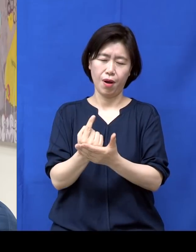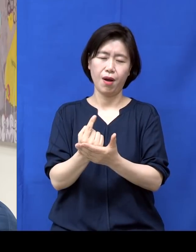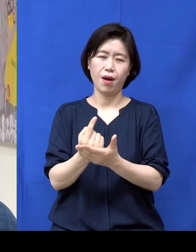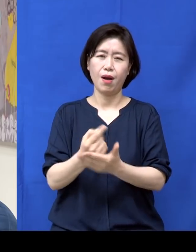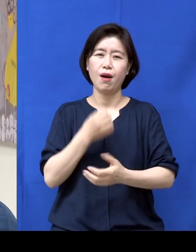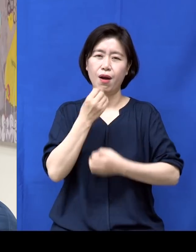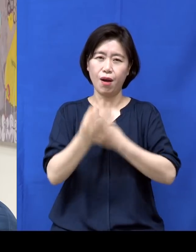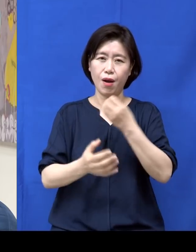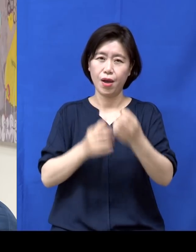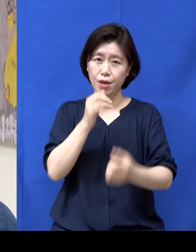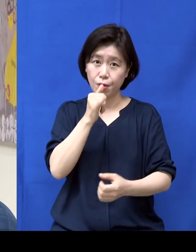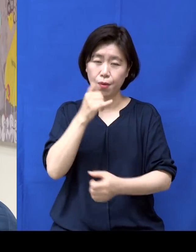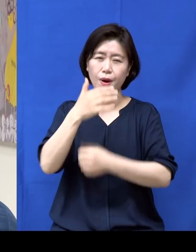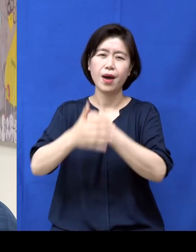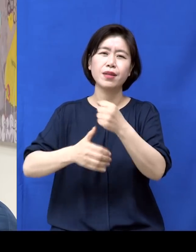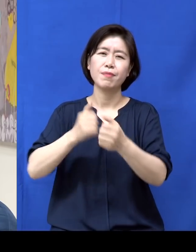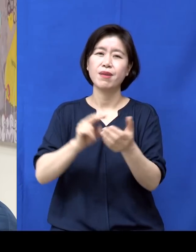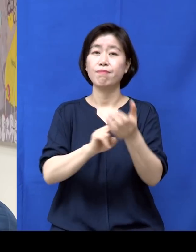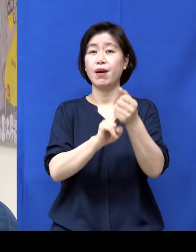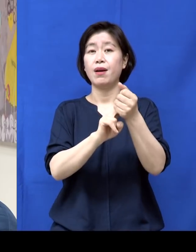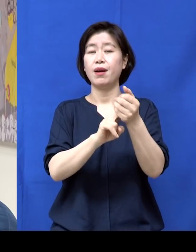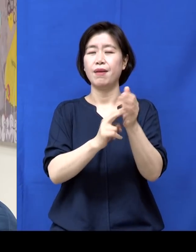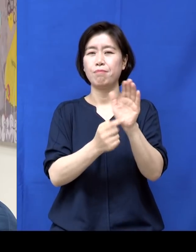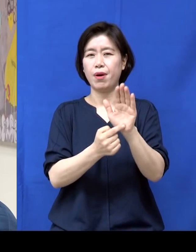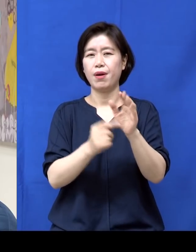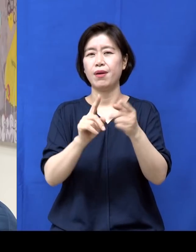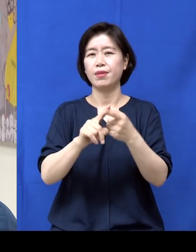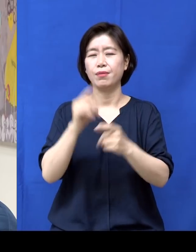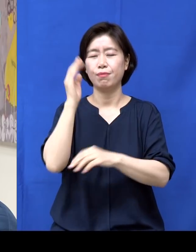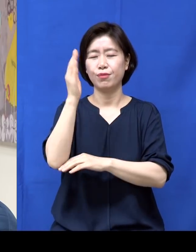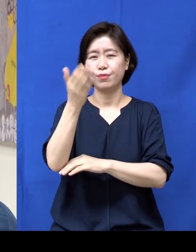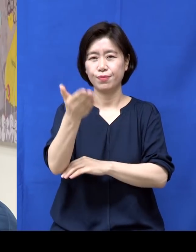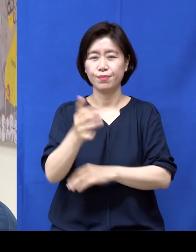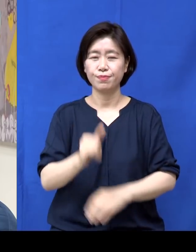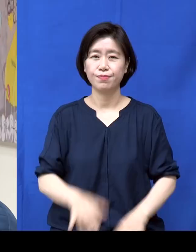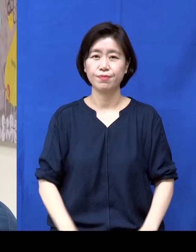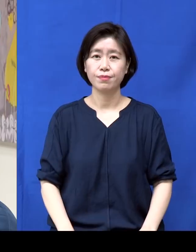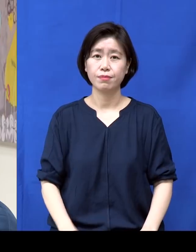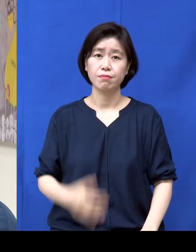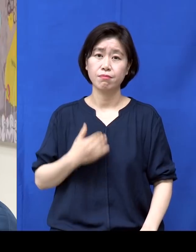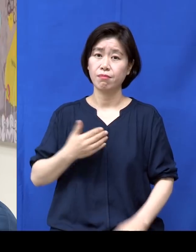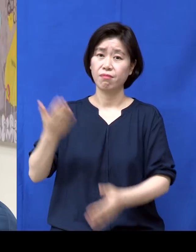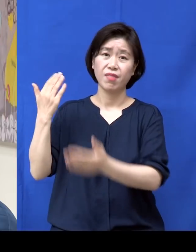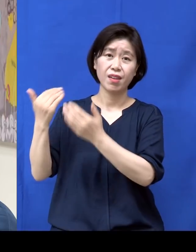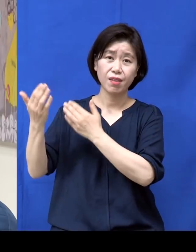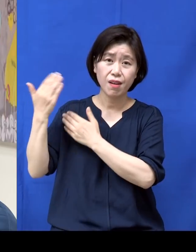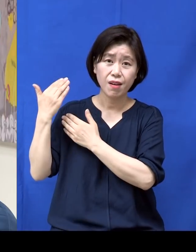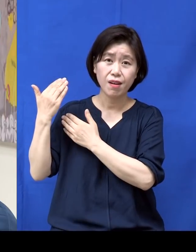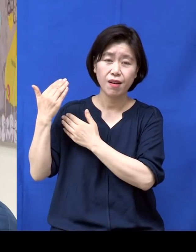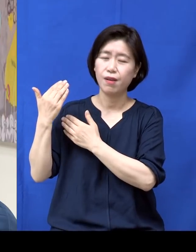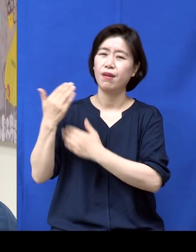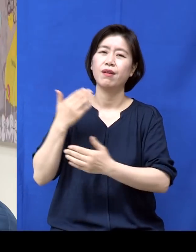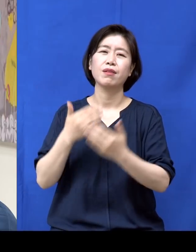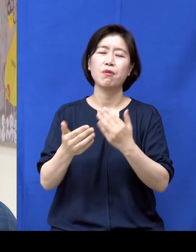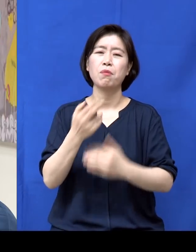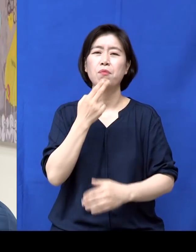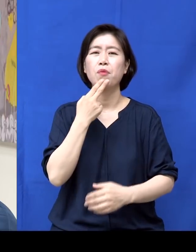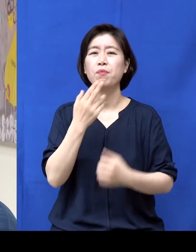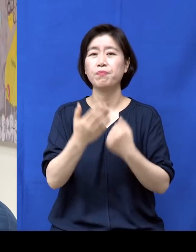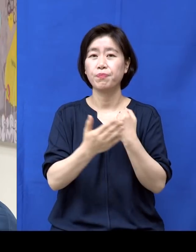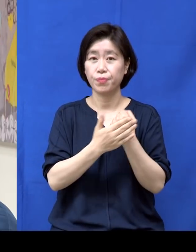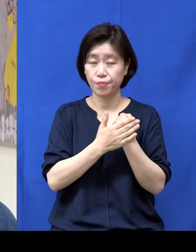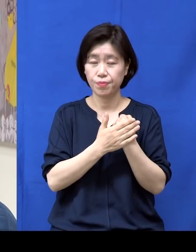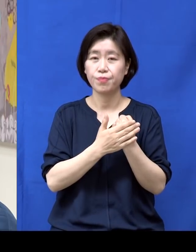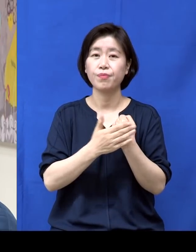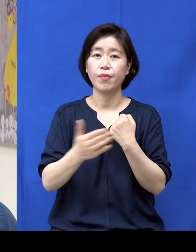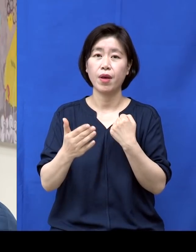하나님의 역사하심에 대해서 증언하고 있는데 네. 그 전까지는 죽음을 실제적으로 경험 못했기 때문에